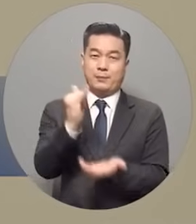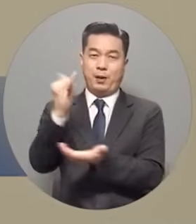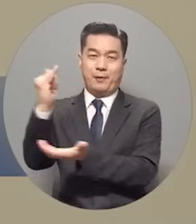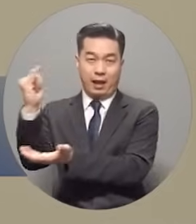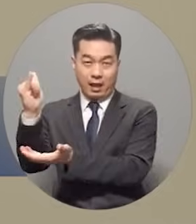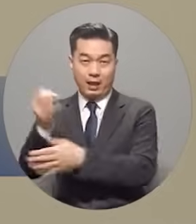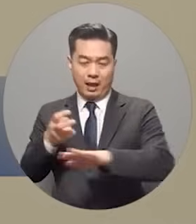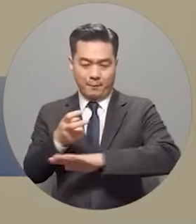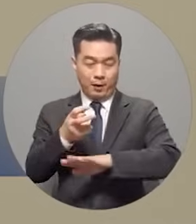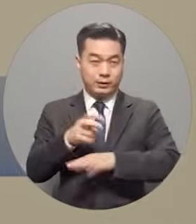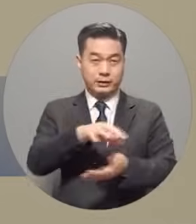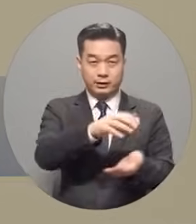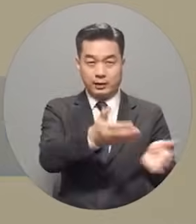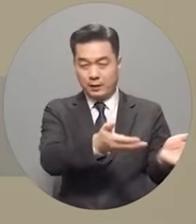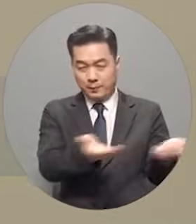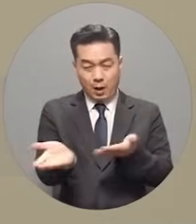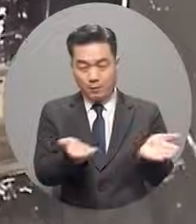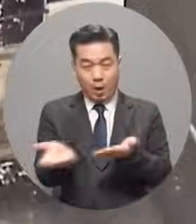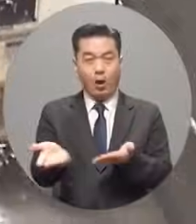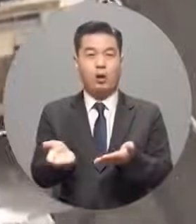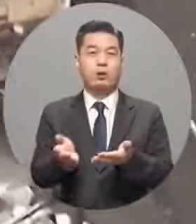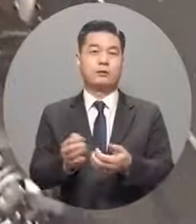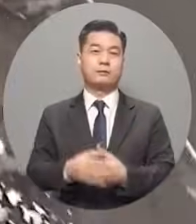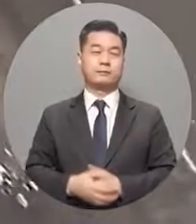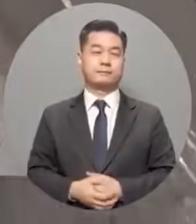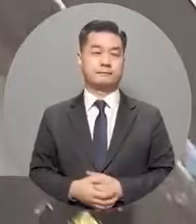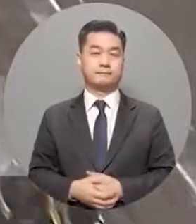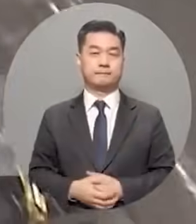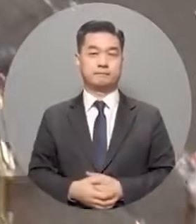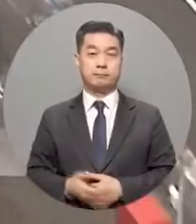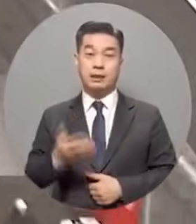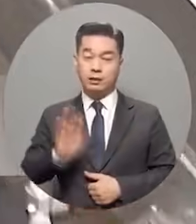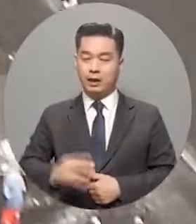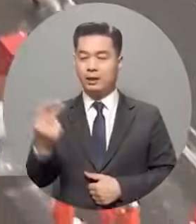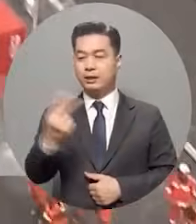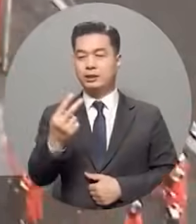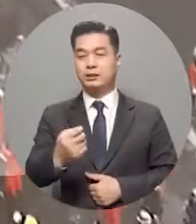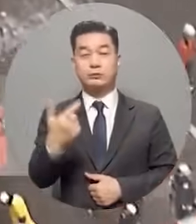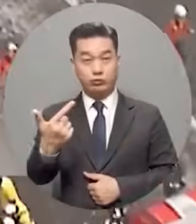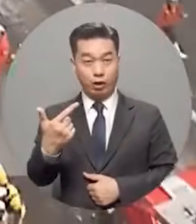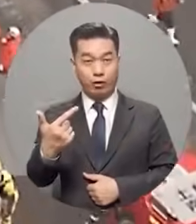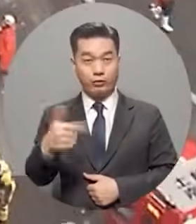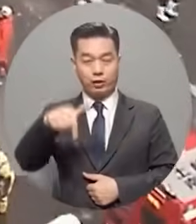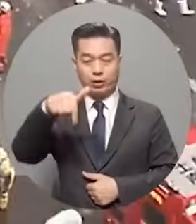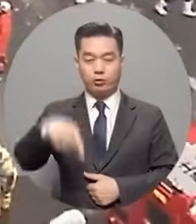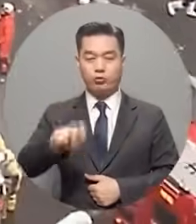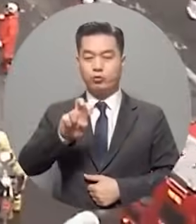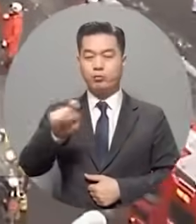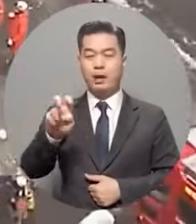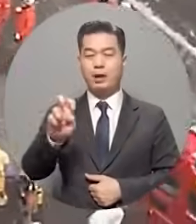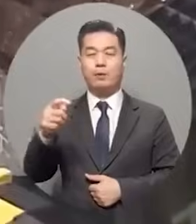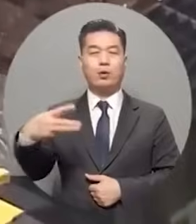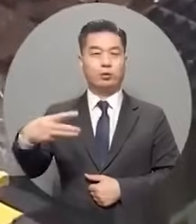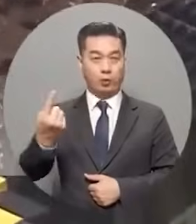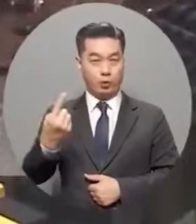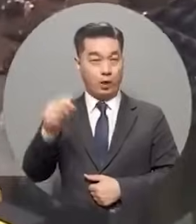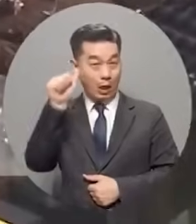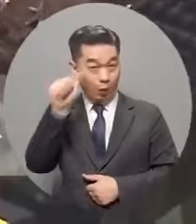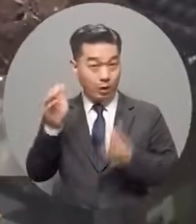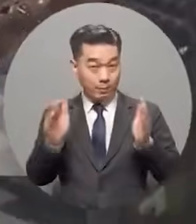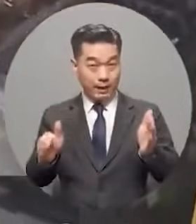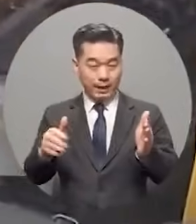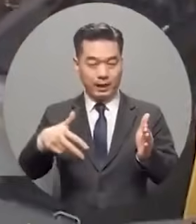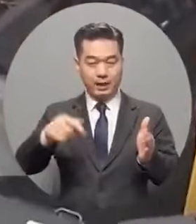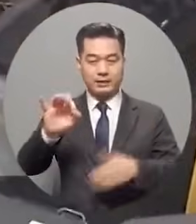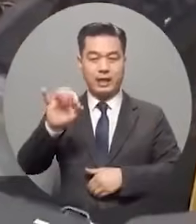輸送やバスの確保等。 그러나 2016년 구마모토 지진 때 5일 만에 자위대 2만 2천